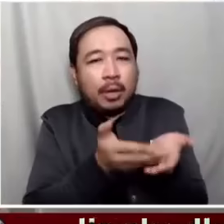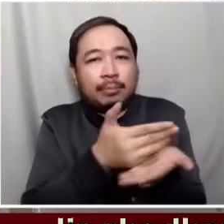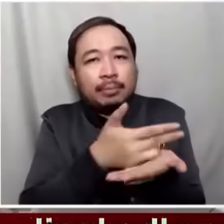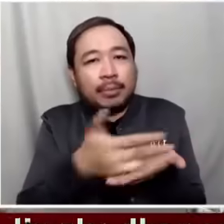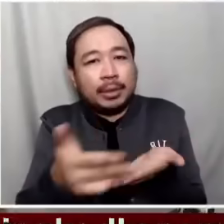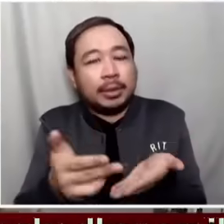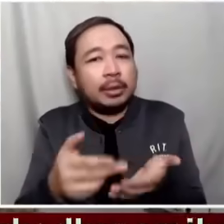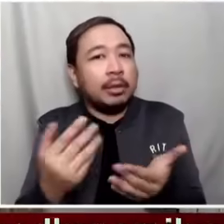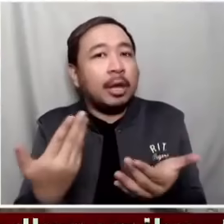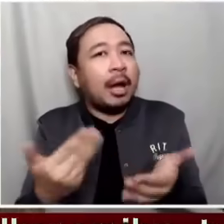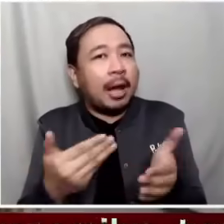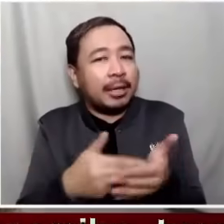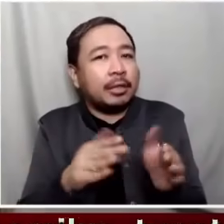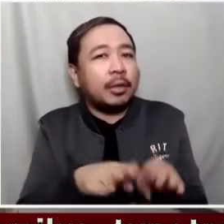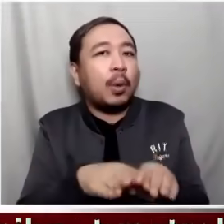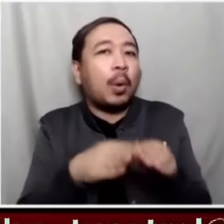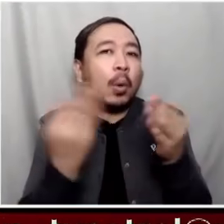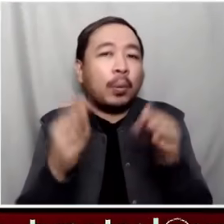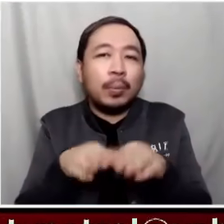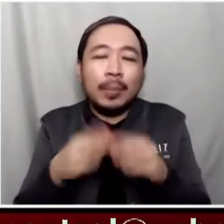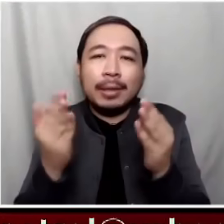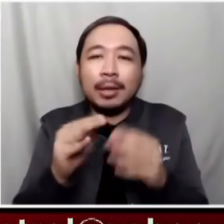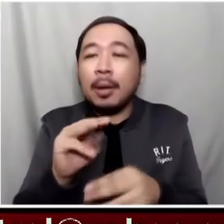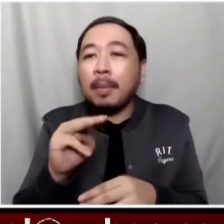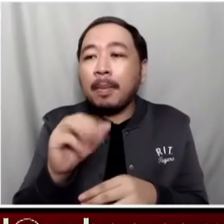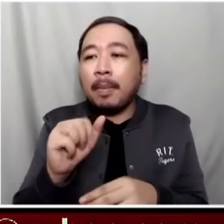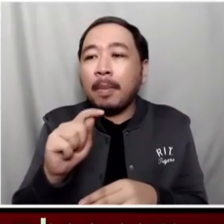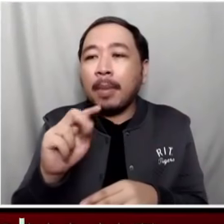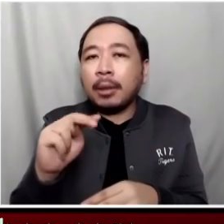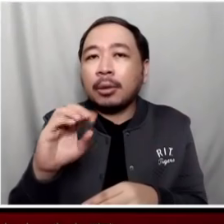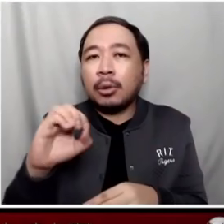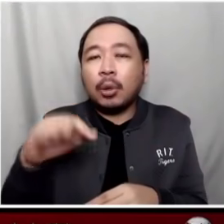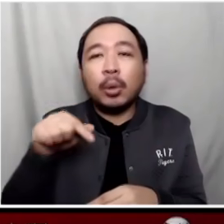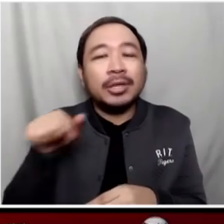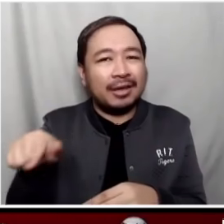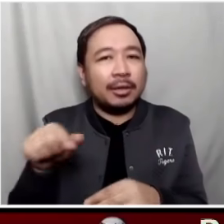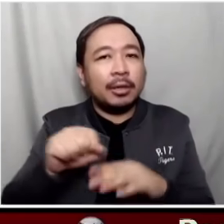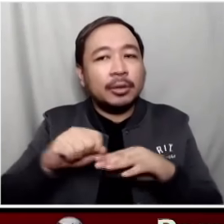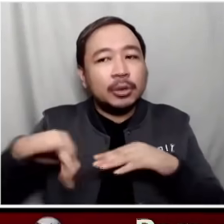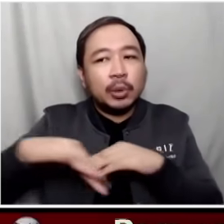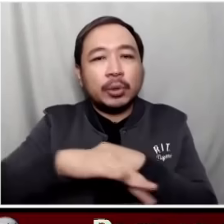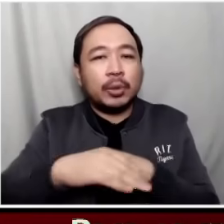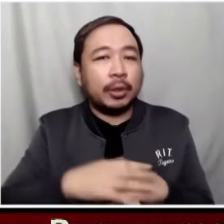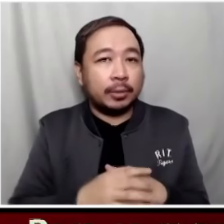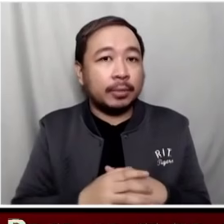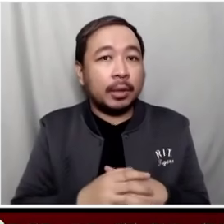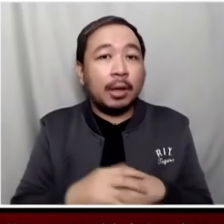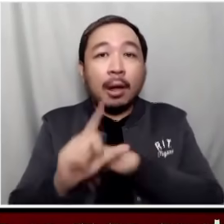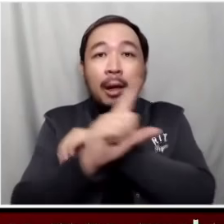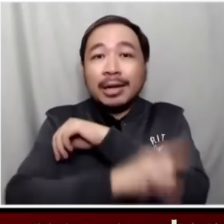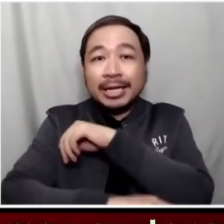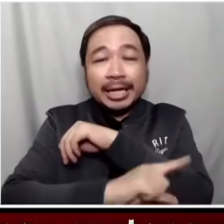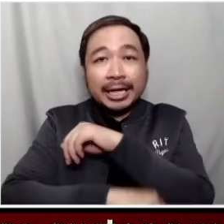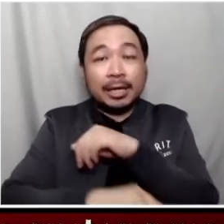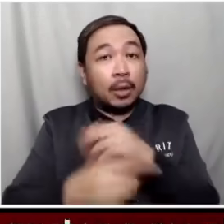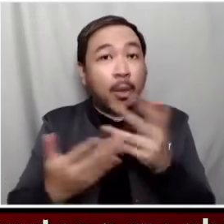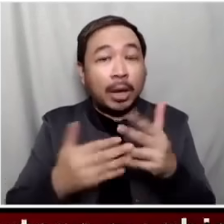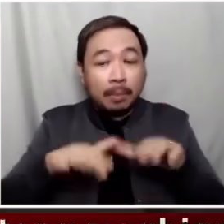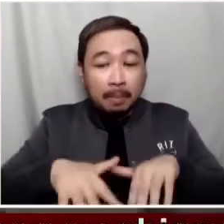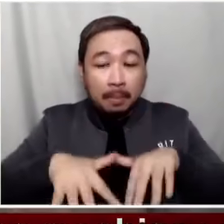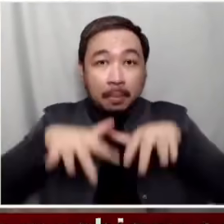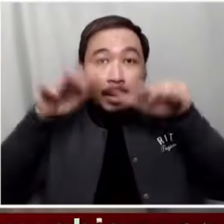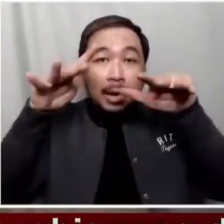ng mga barko sa Matnog Port sa Sorsogon. Sa Kalubian, Leyte, umabot sa lampas tao ang baha sa ilang